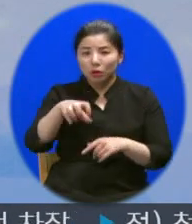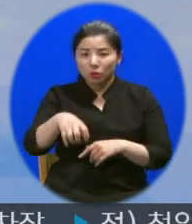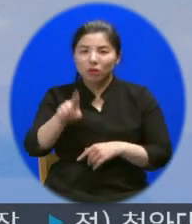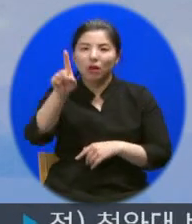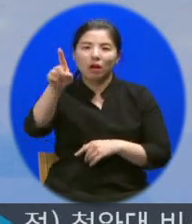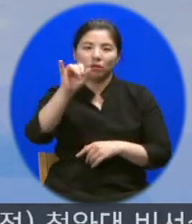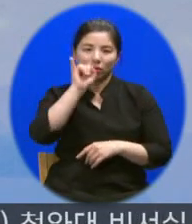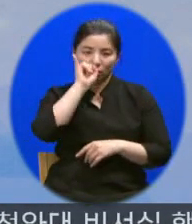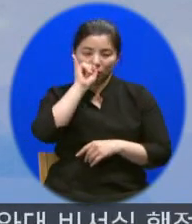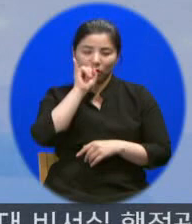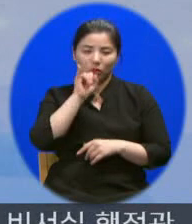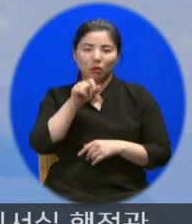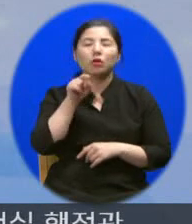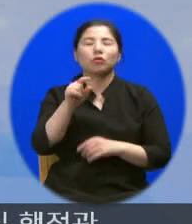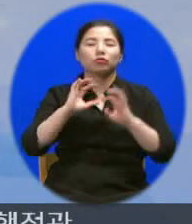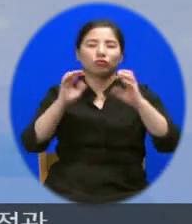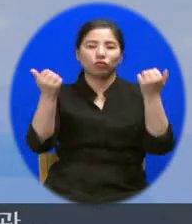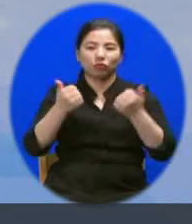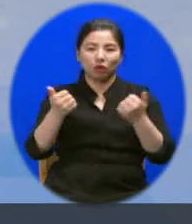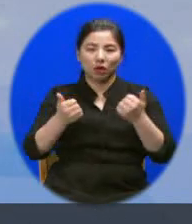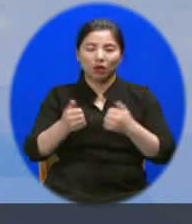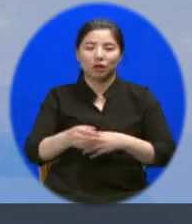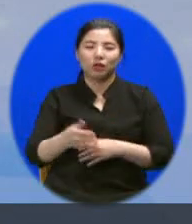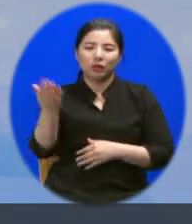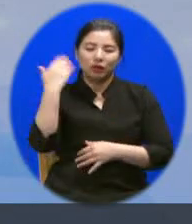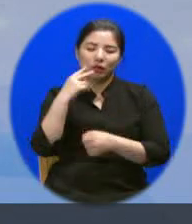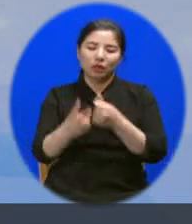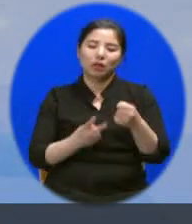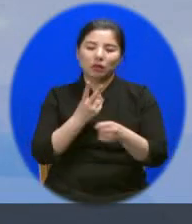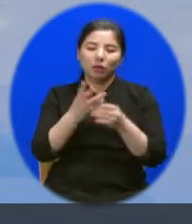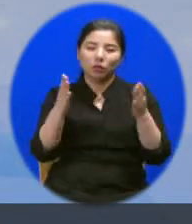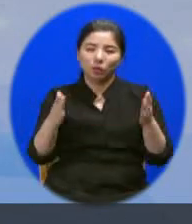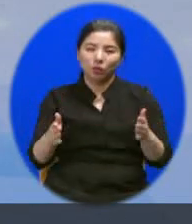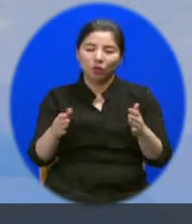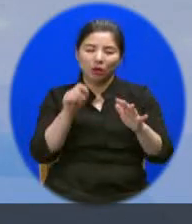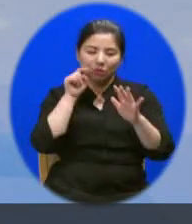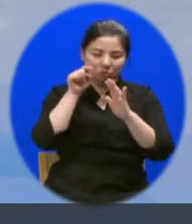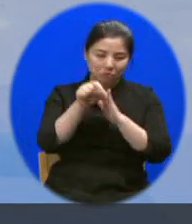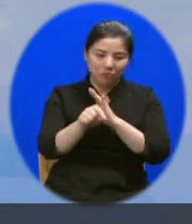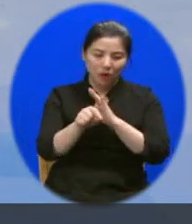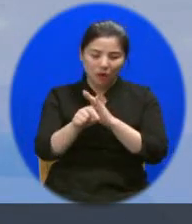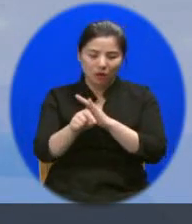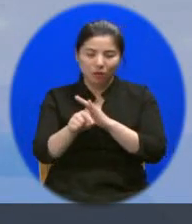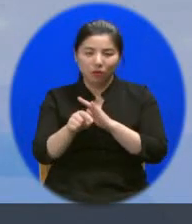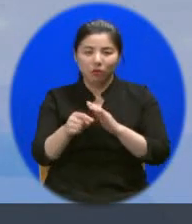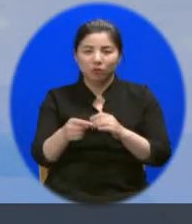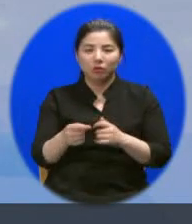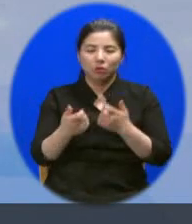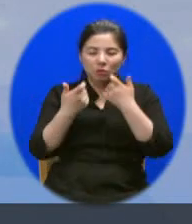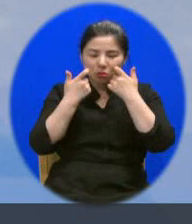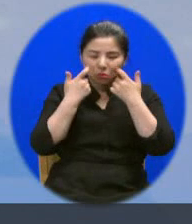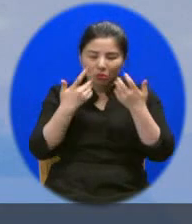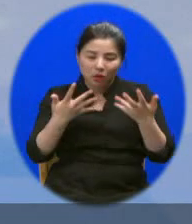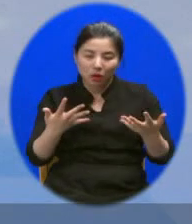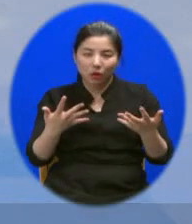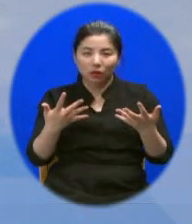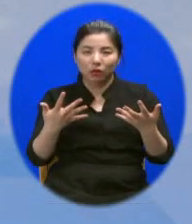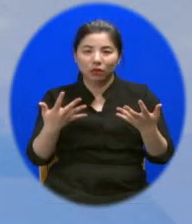있습니다 바로 국회 입니다 진 지난 2년간 현장을 떠올 똑똑히